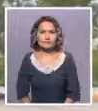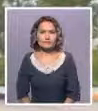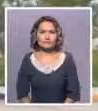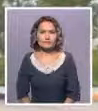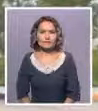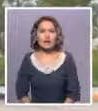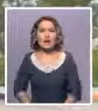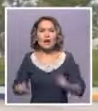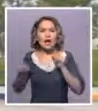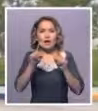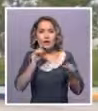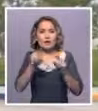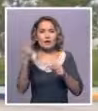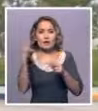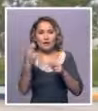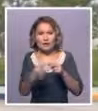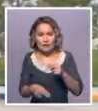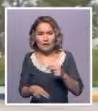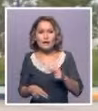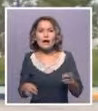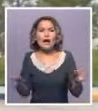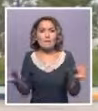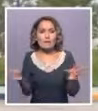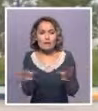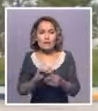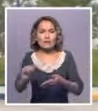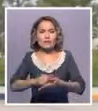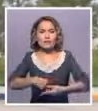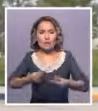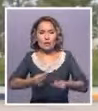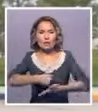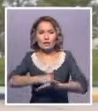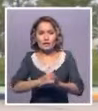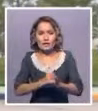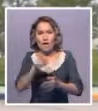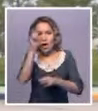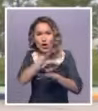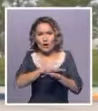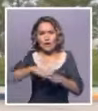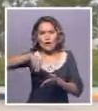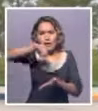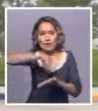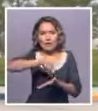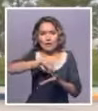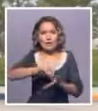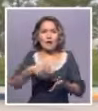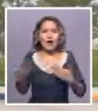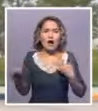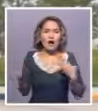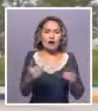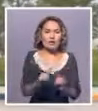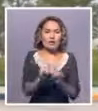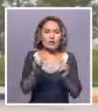Кеңес соңында президенттер бірлескен мәлімдемеге қол қойды. Жалпы ТМД құрылғалы оған мүше мемлекеттер арасындағы қарым-қатынас